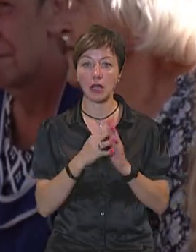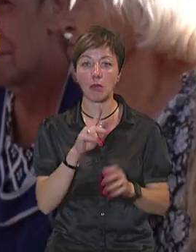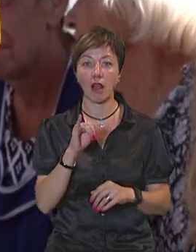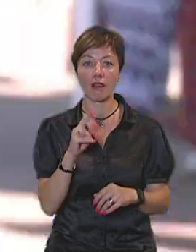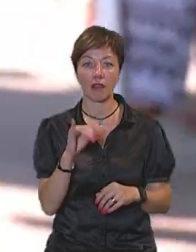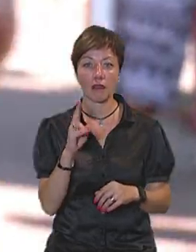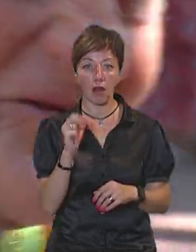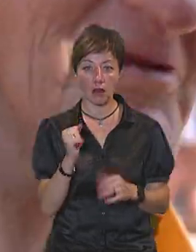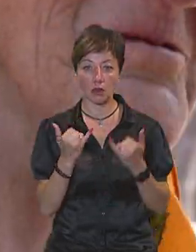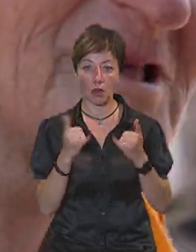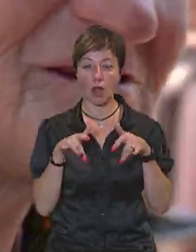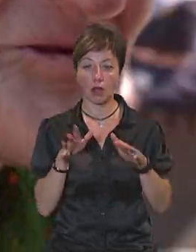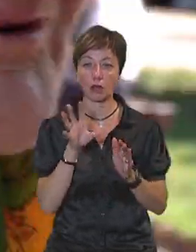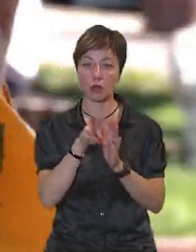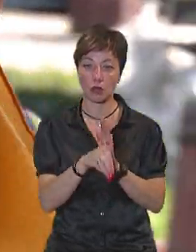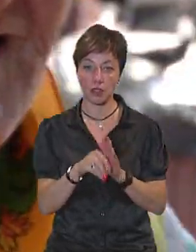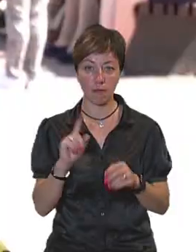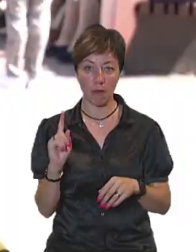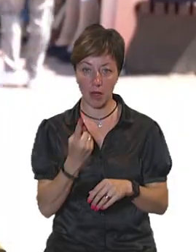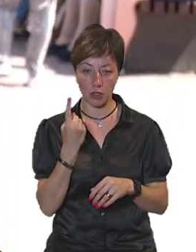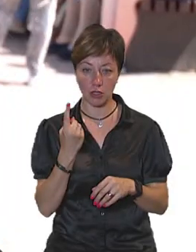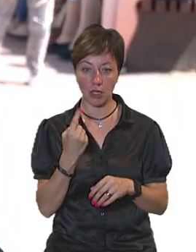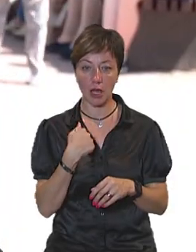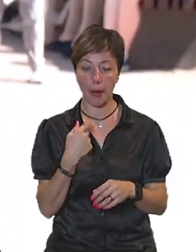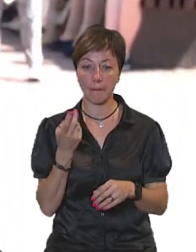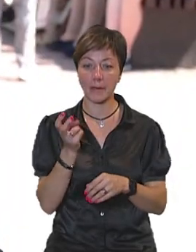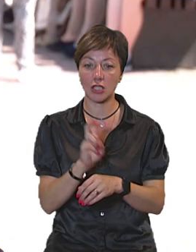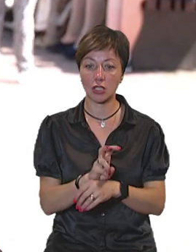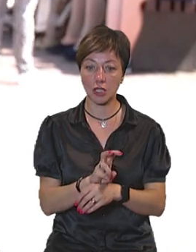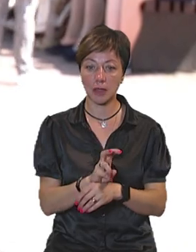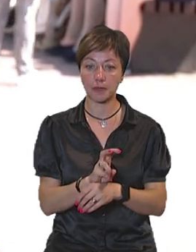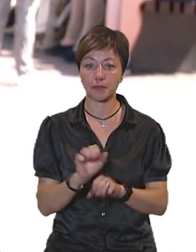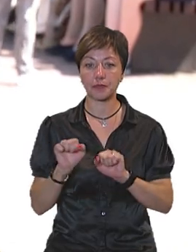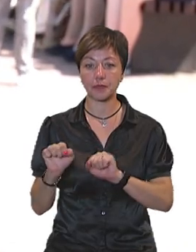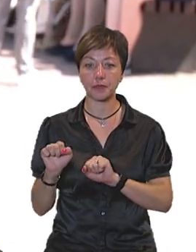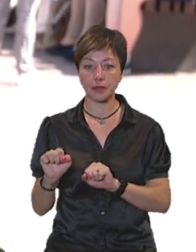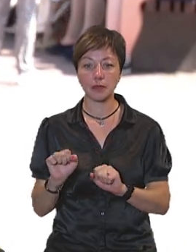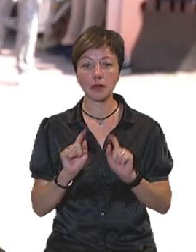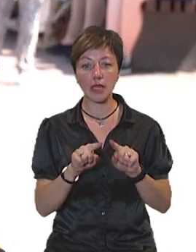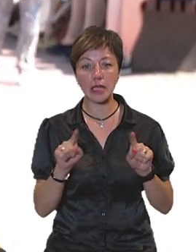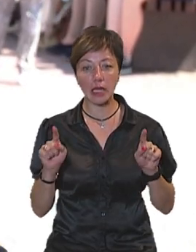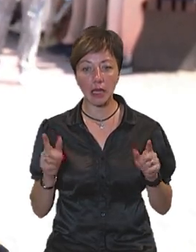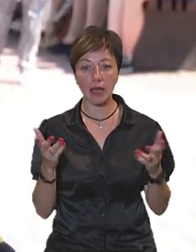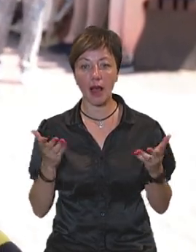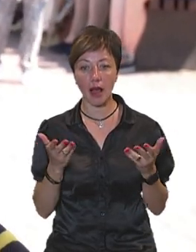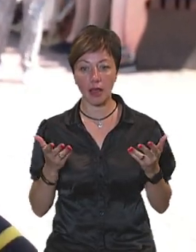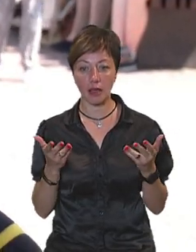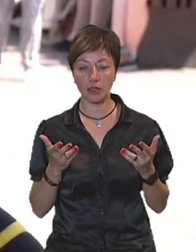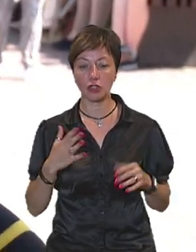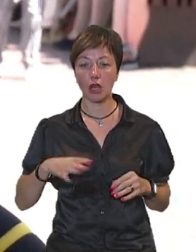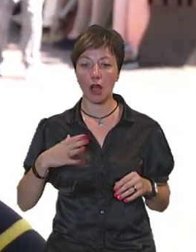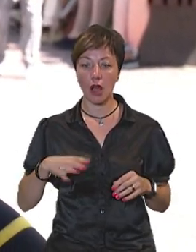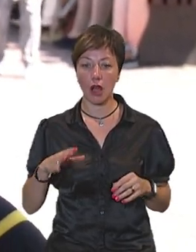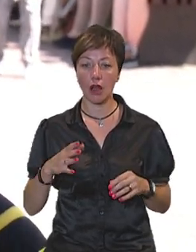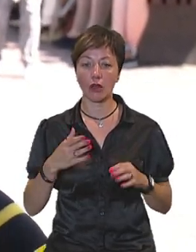Лариса Коваль сьогодні до акції долучилася вперше. Я прийшла захистити тих, які чекають